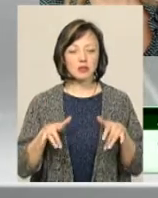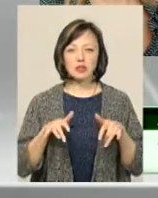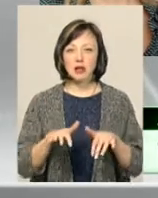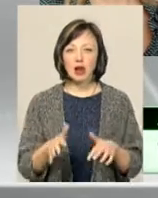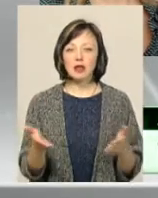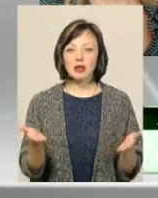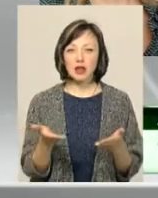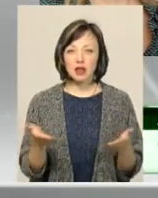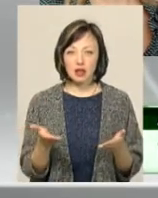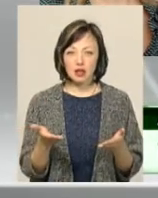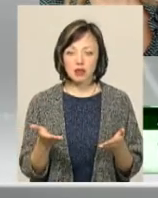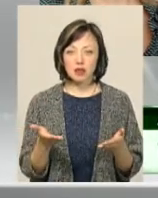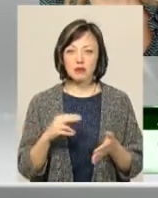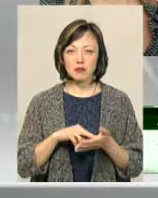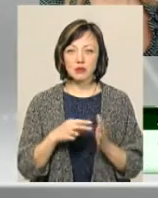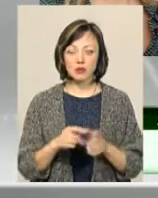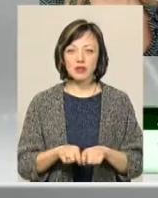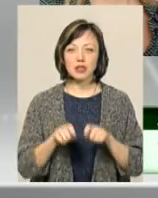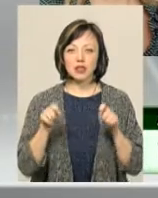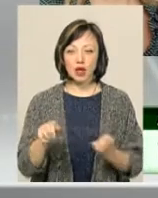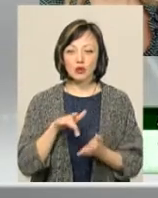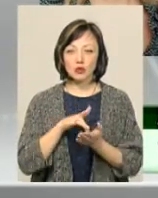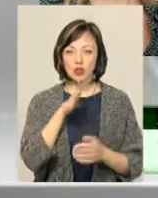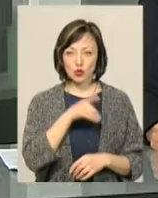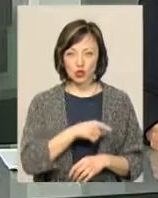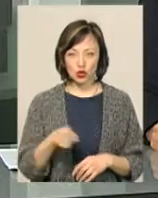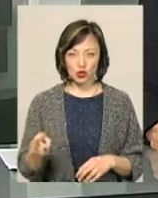який позиціонуємо відкриття туристичного сезону.